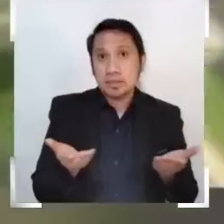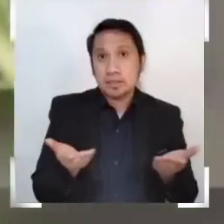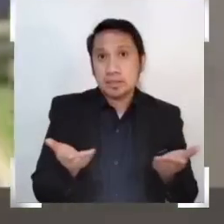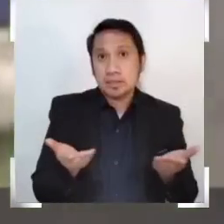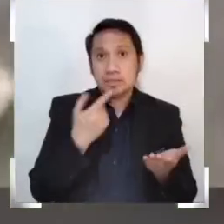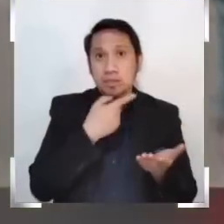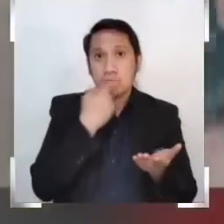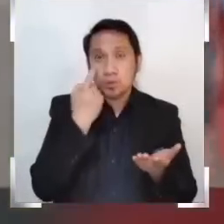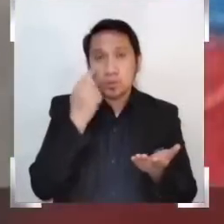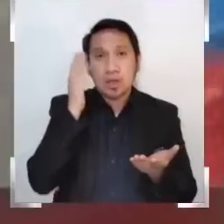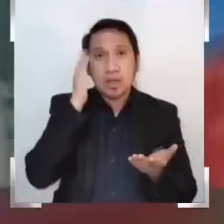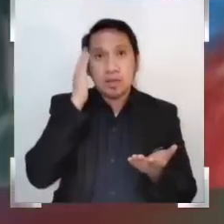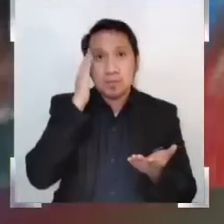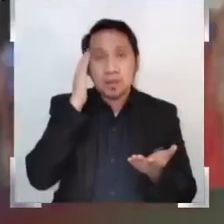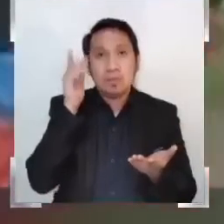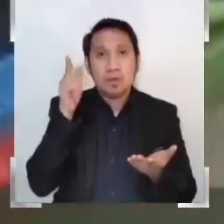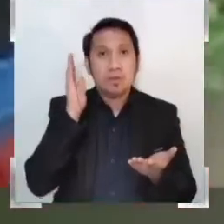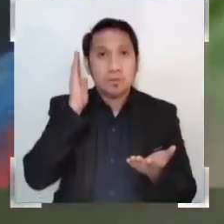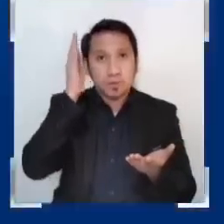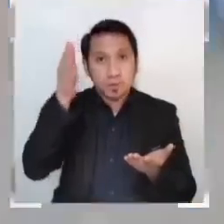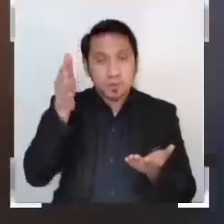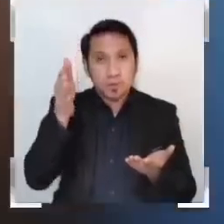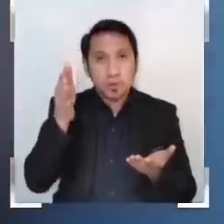the coming hours yung potable water.